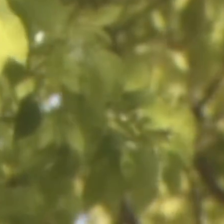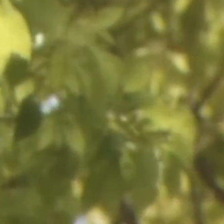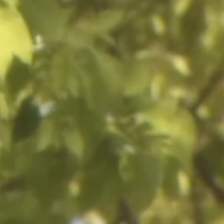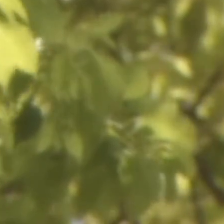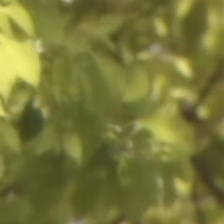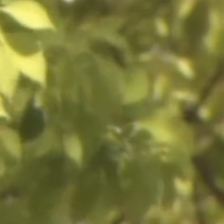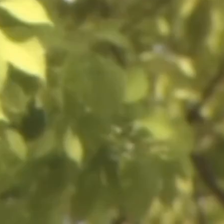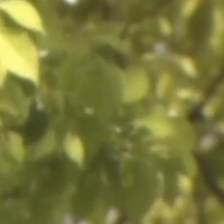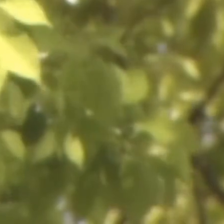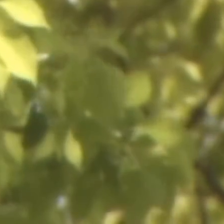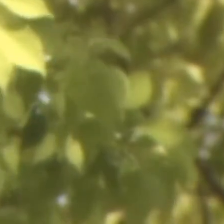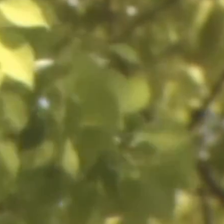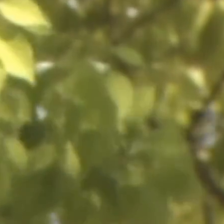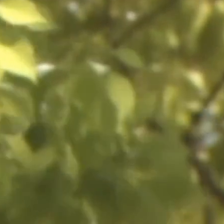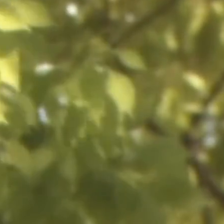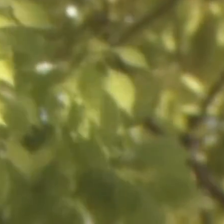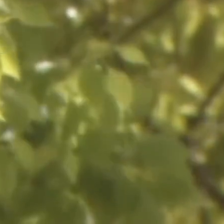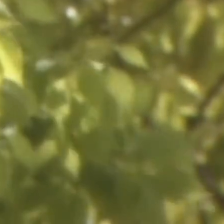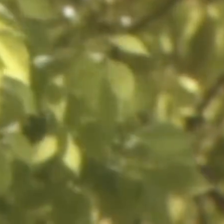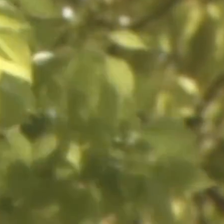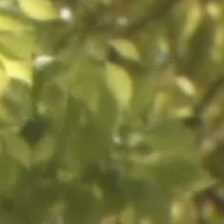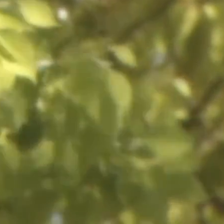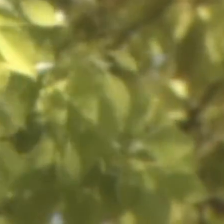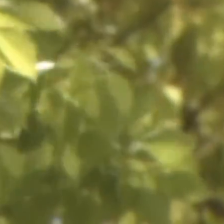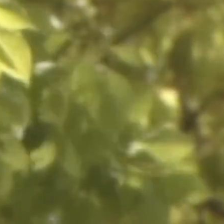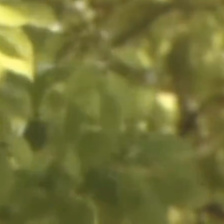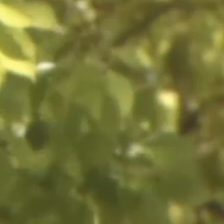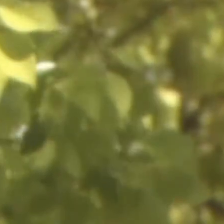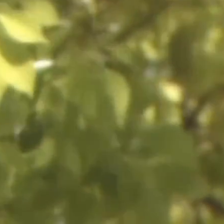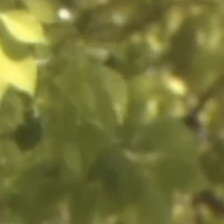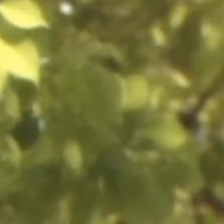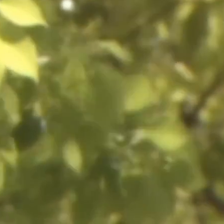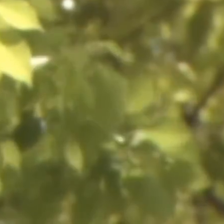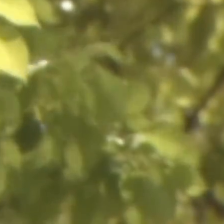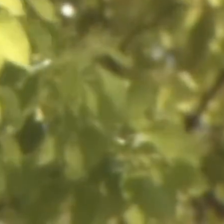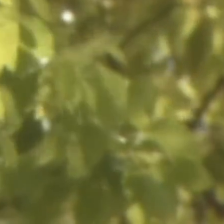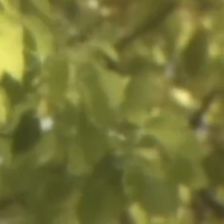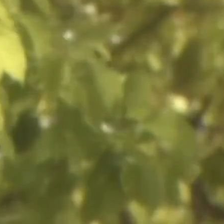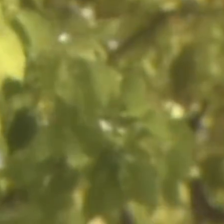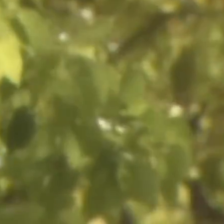ば、簡単に動画配信サイトへアクセスできます。ぜひご利用ください。